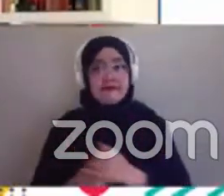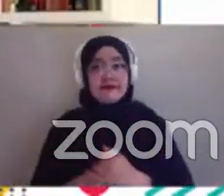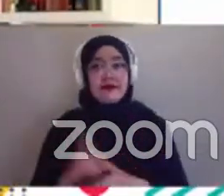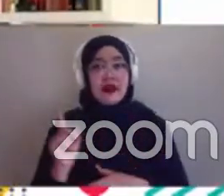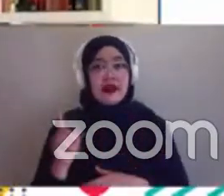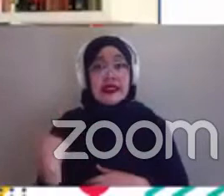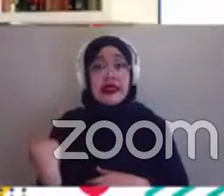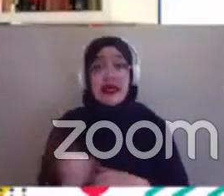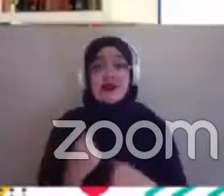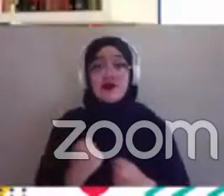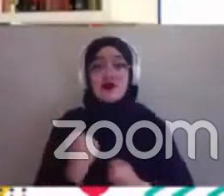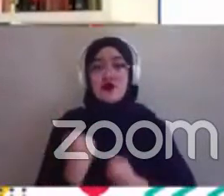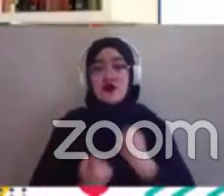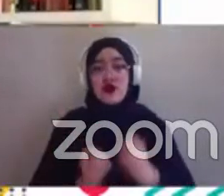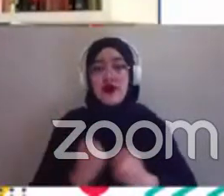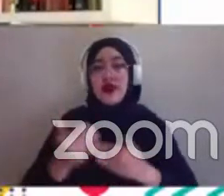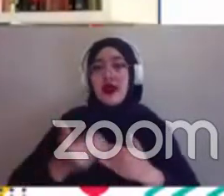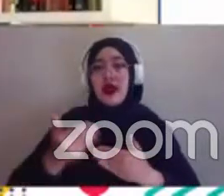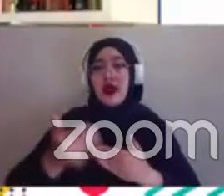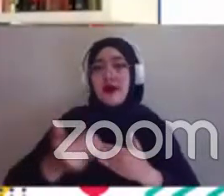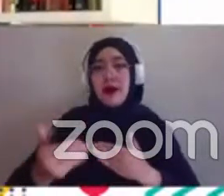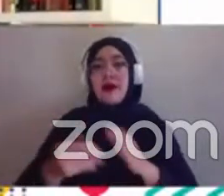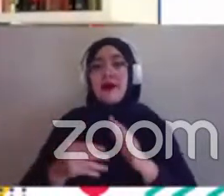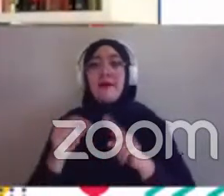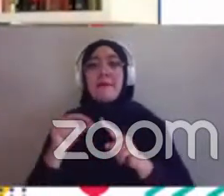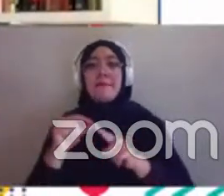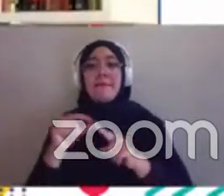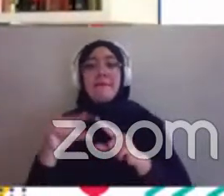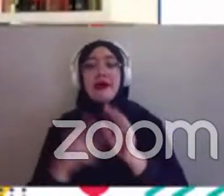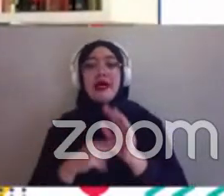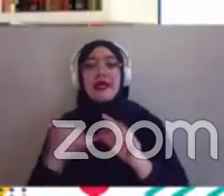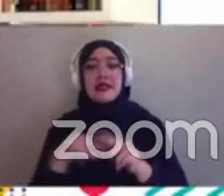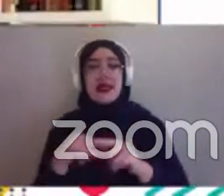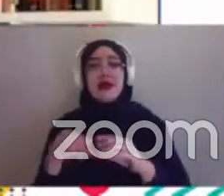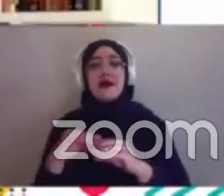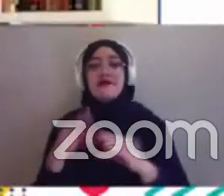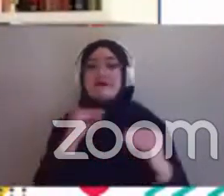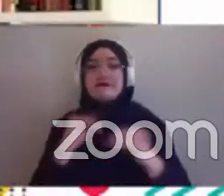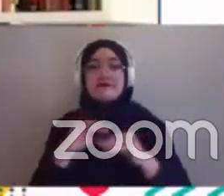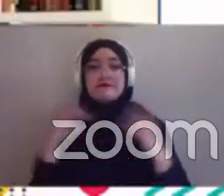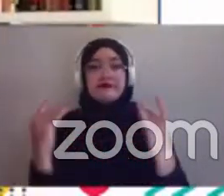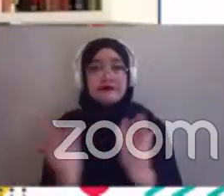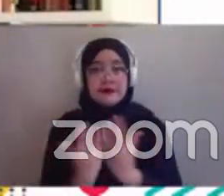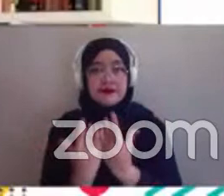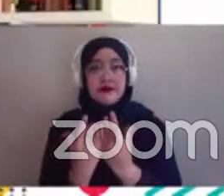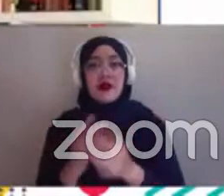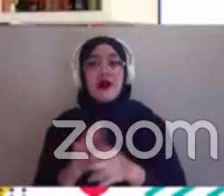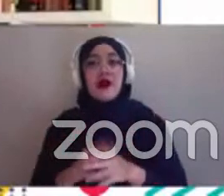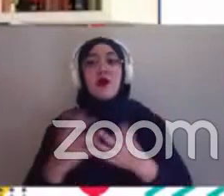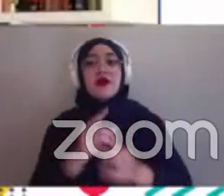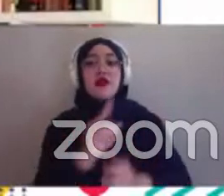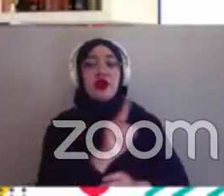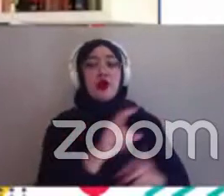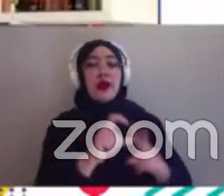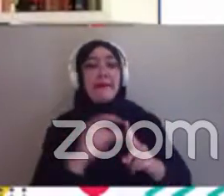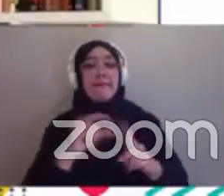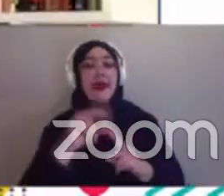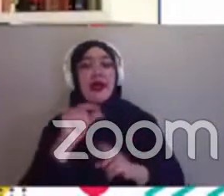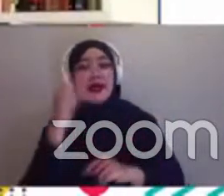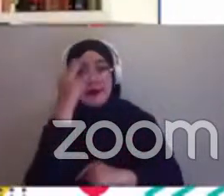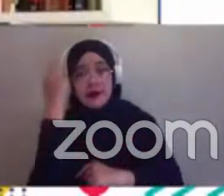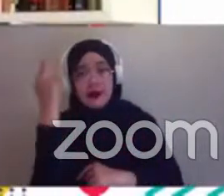masuk ke dalam tahapan panja dengan pemerintah, Komisi 1 DPR dengan pemerintah untuk membahas atau melahirkan